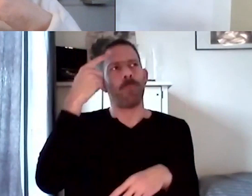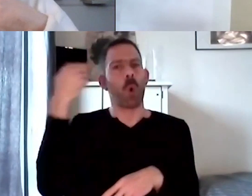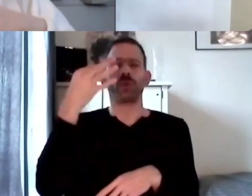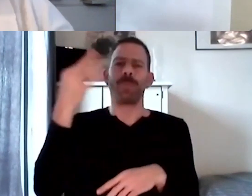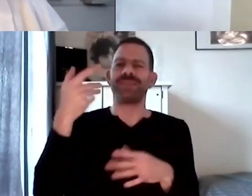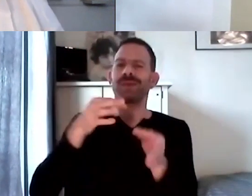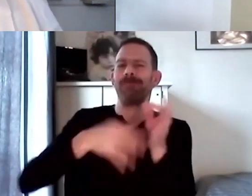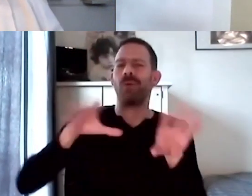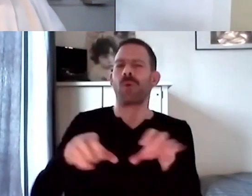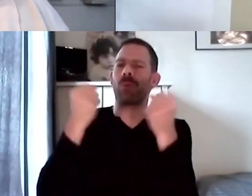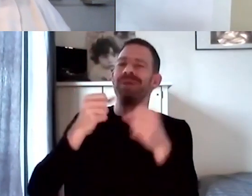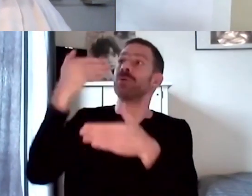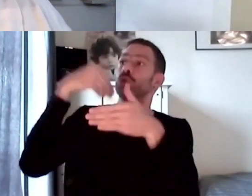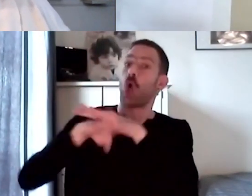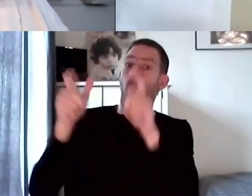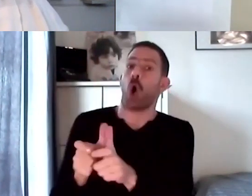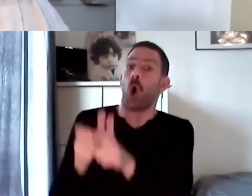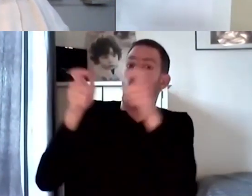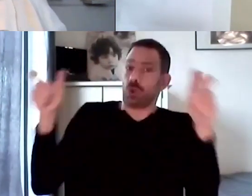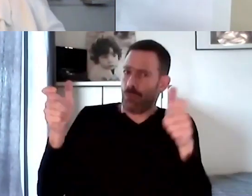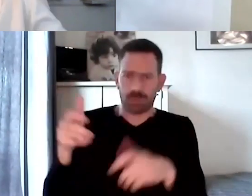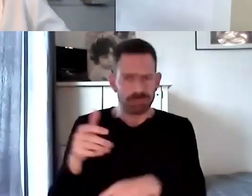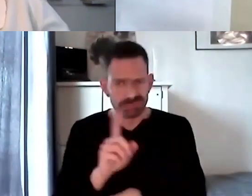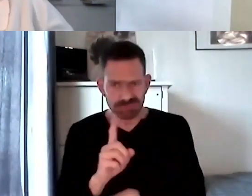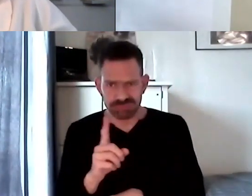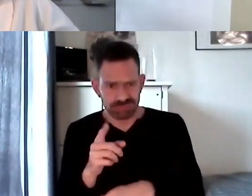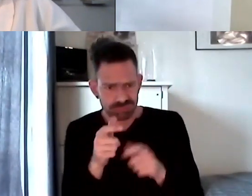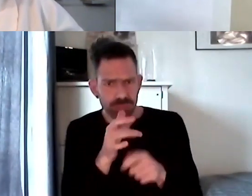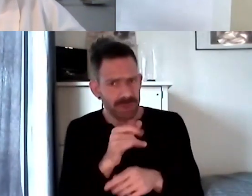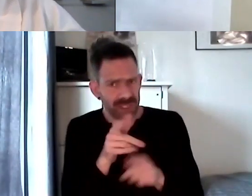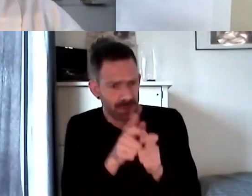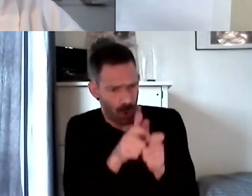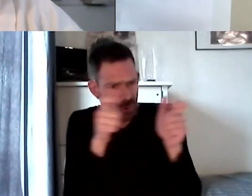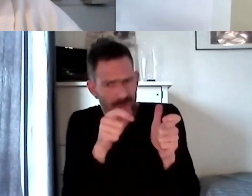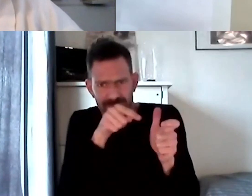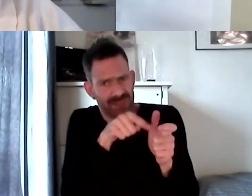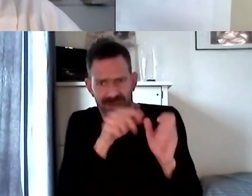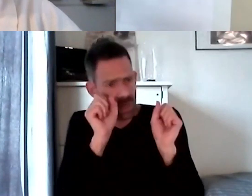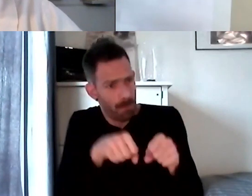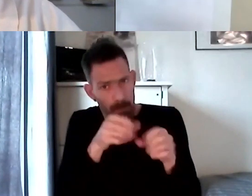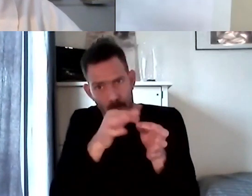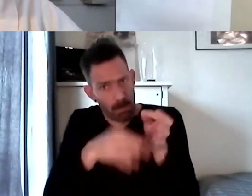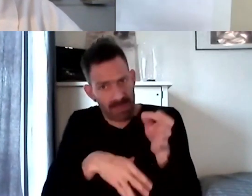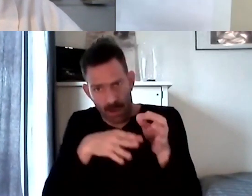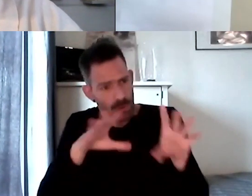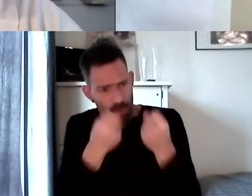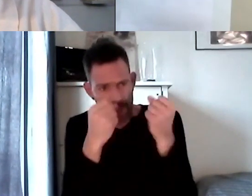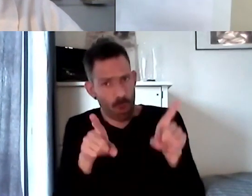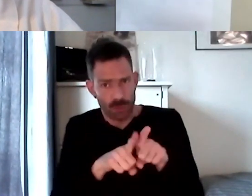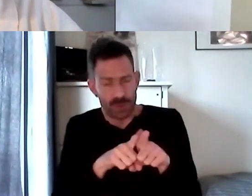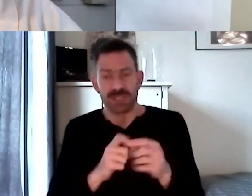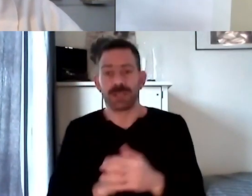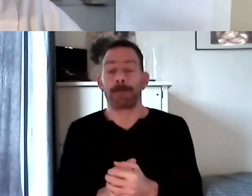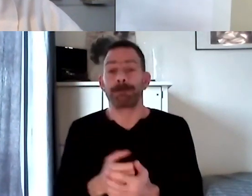groupes. La TPE a aussi les moyens de faire réaliser un bilan de compétences à ses salariés. Donc j'ai